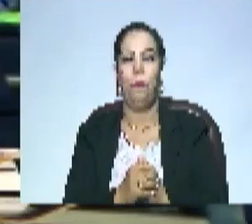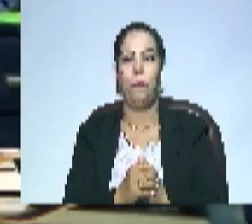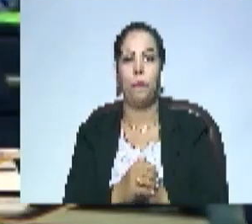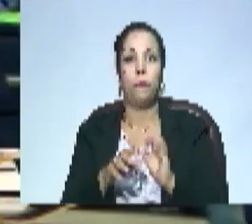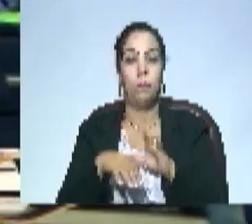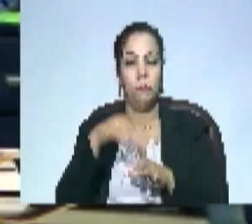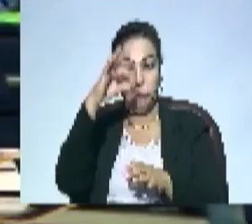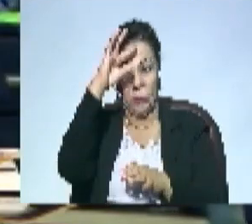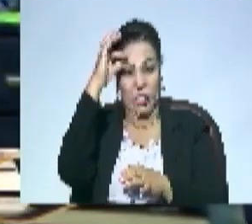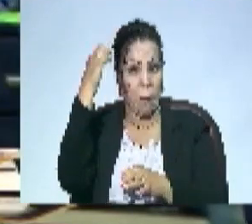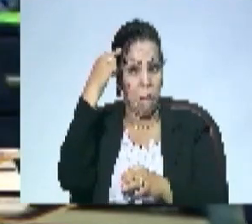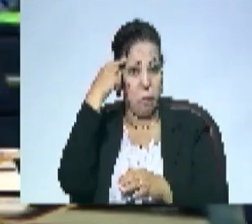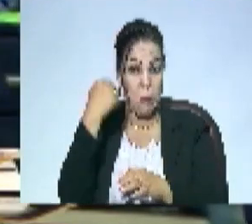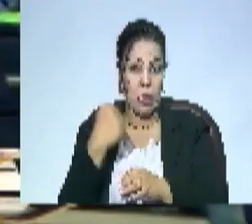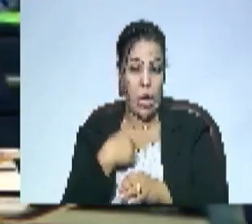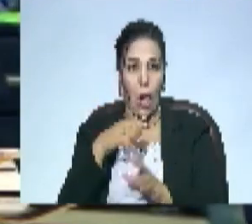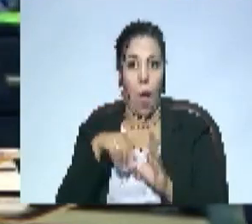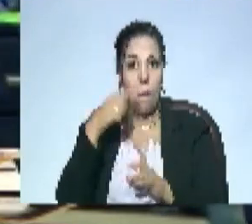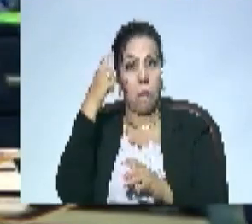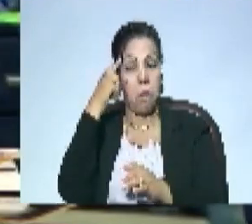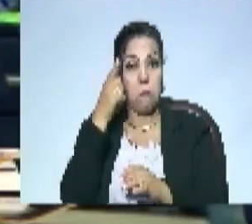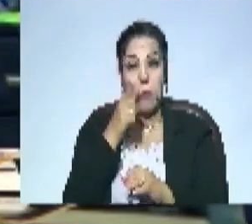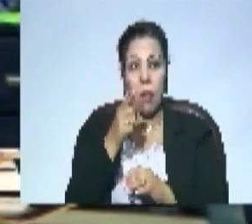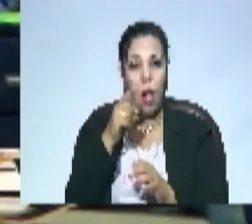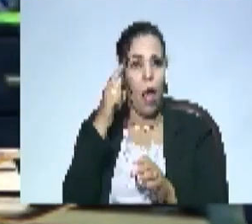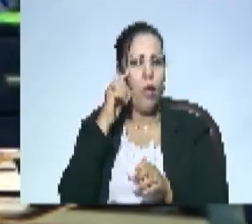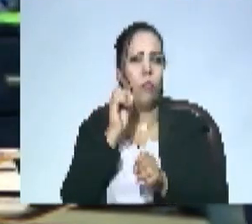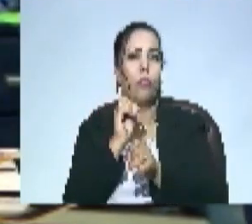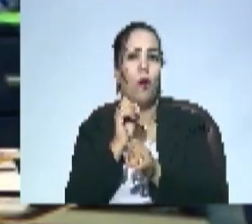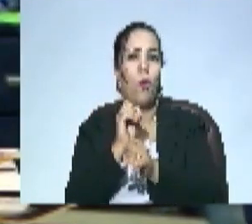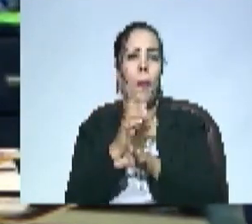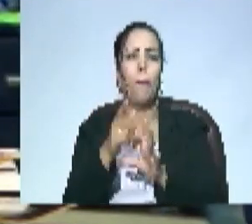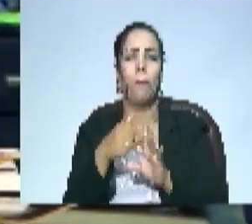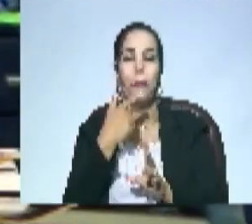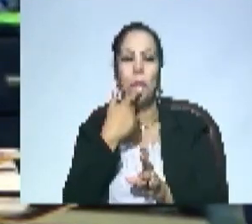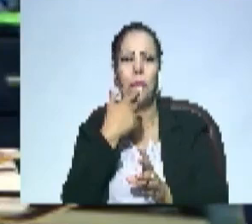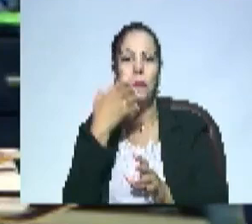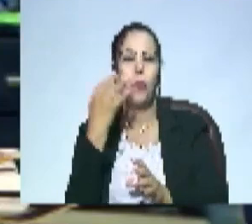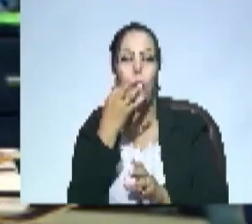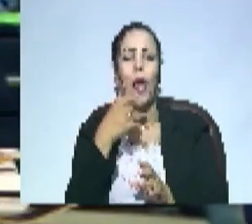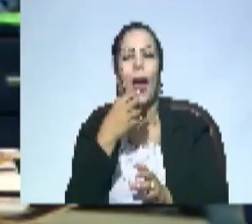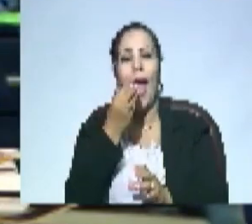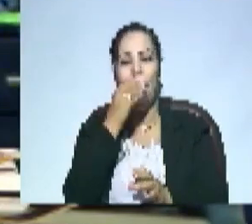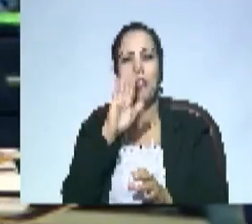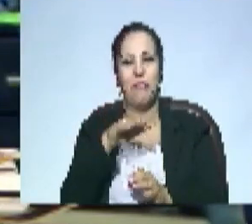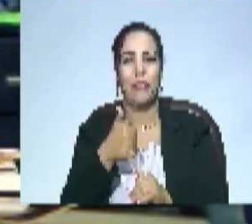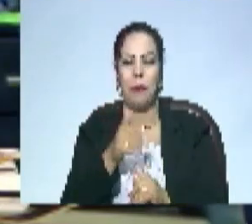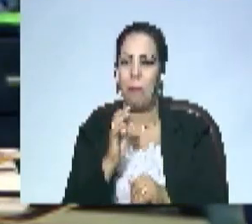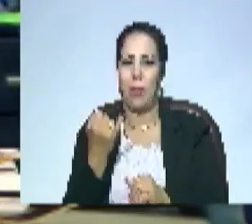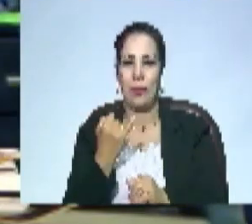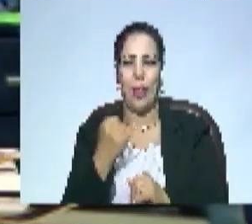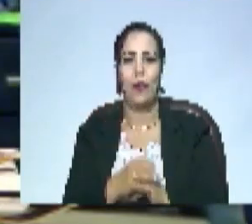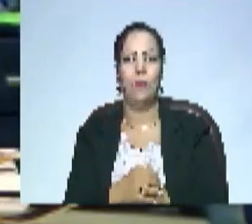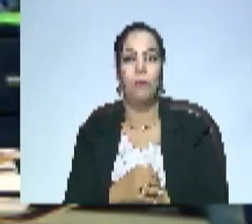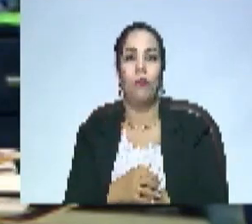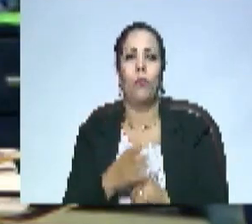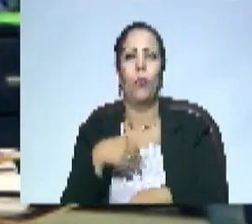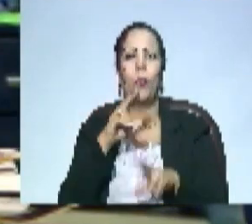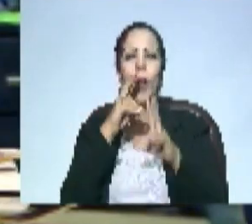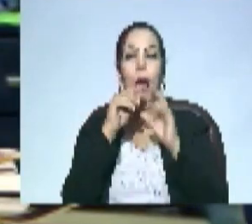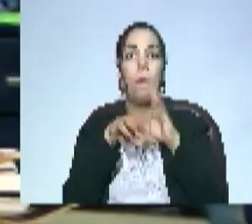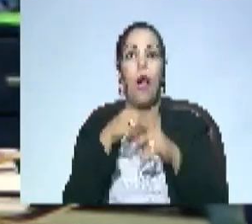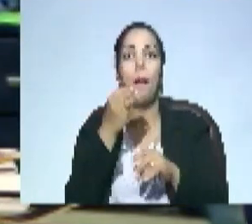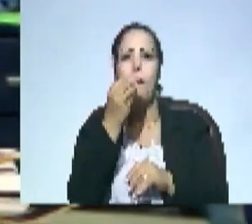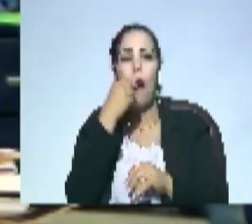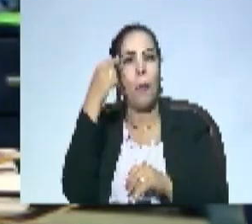واللي بيجي على مزاجي بيصا في الاكل باكل كل حد ياكل